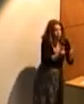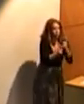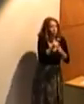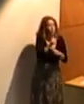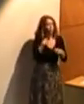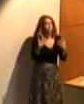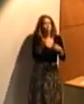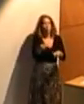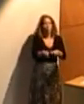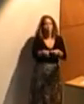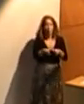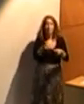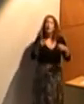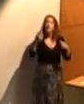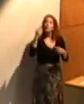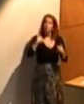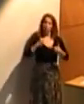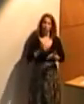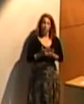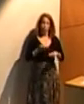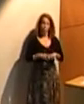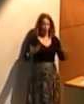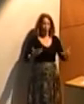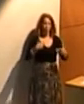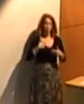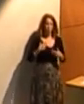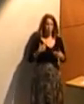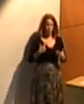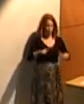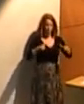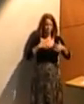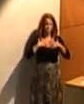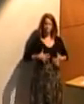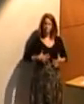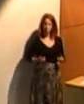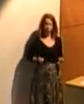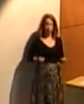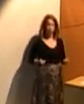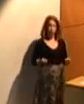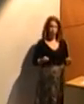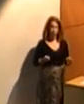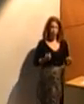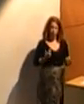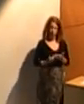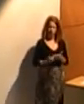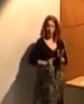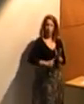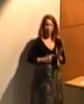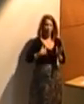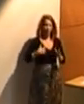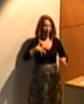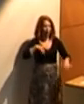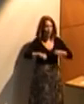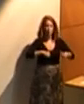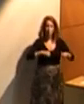meurent mais qui meurt quand j'avais des idées c'est à dire que je vais disposer de moi tout le temps dans ma liberté dans ma liberté d'agir